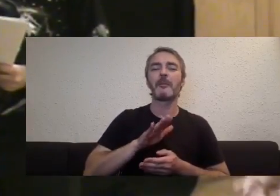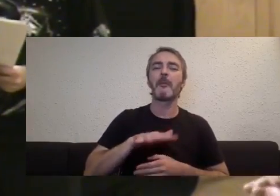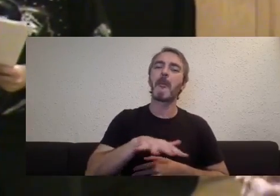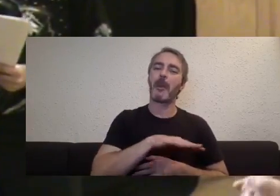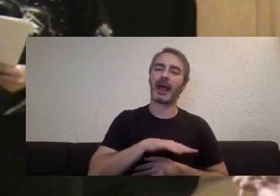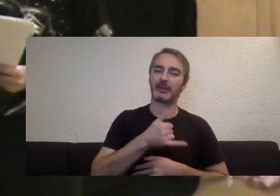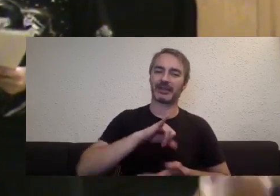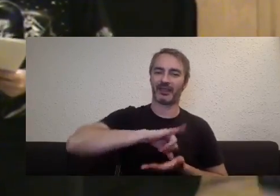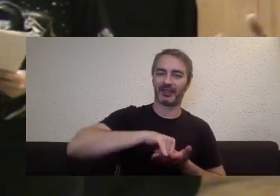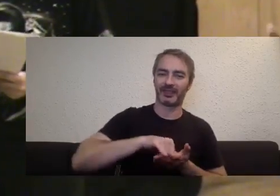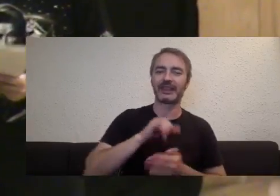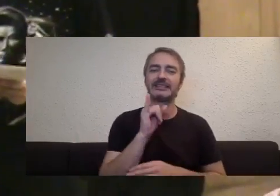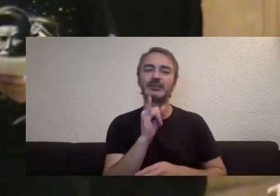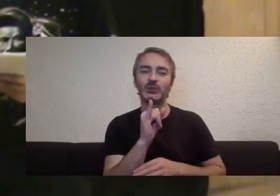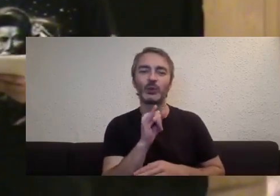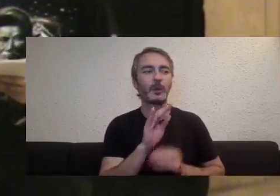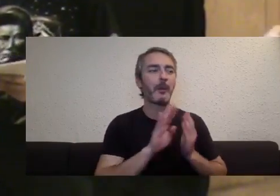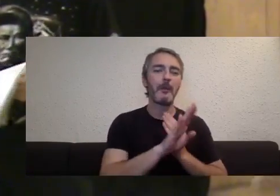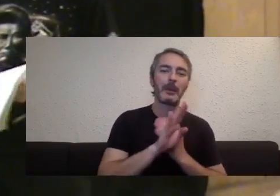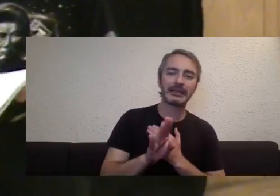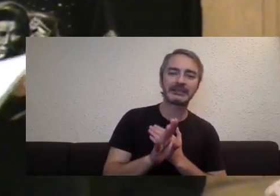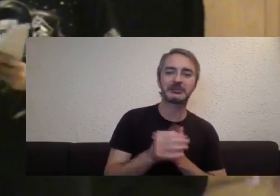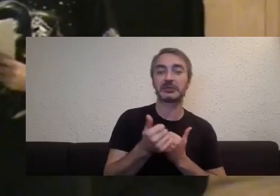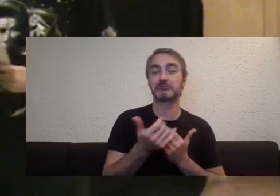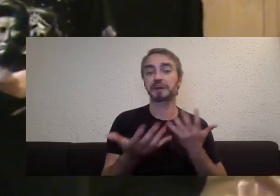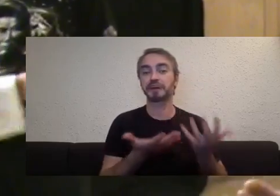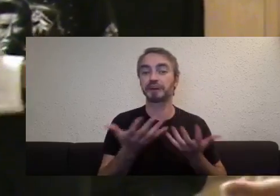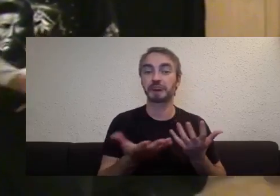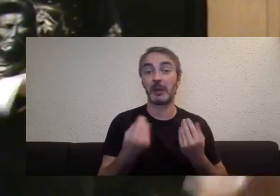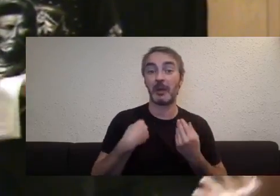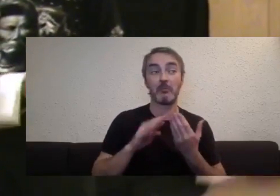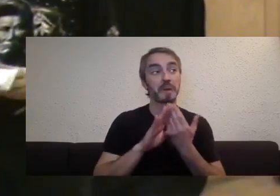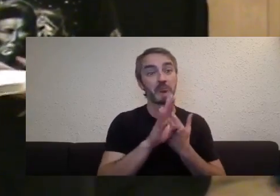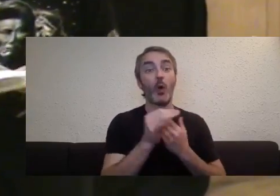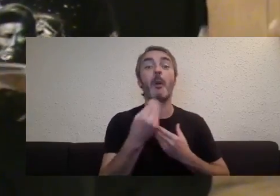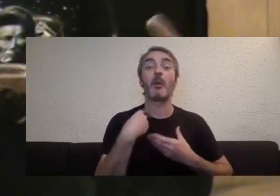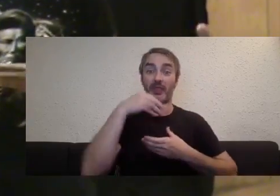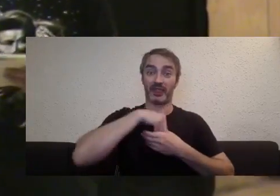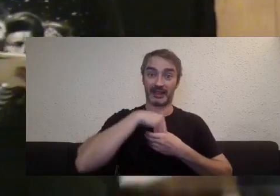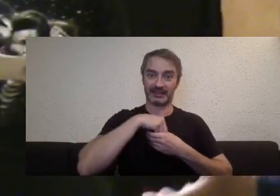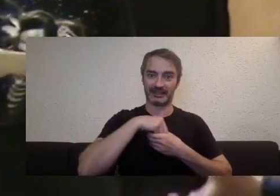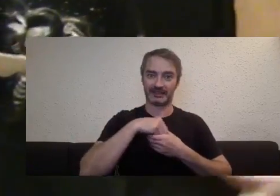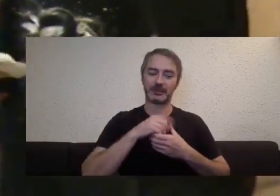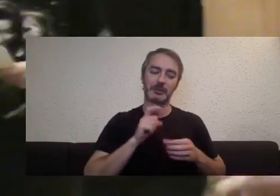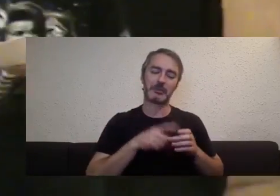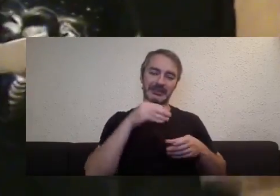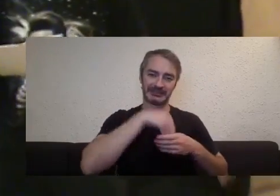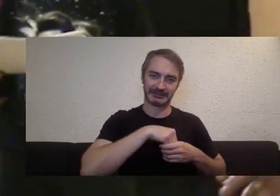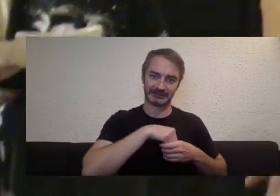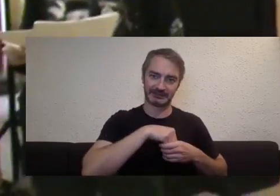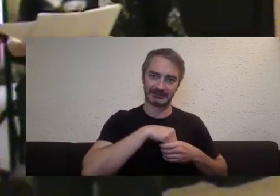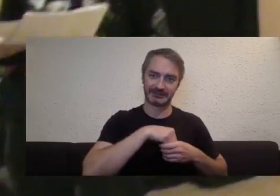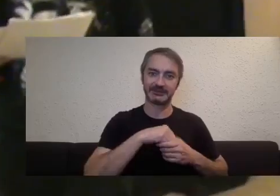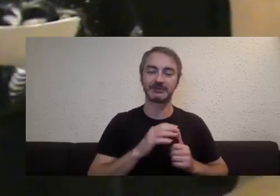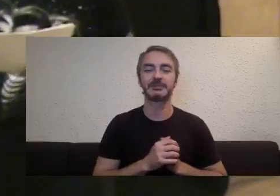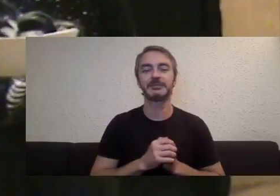més de barri, molt més de la gent xiqui del barri, gent dels instituts, gent no sé, que vivia aquí i que participava